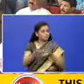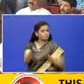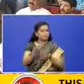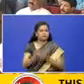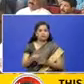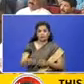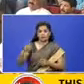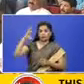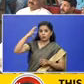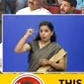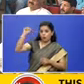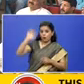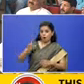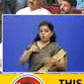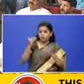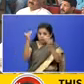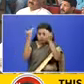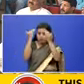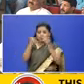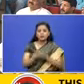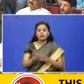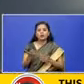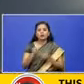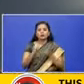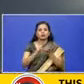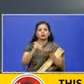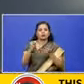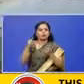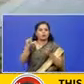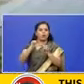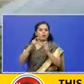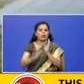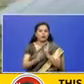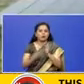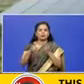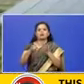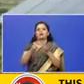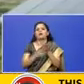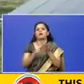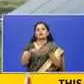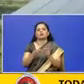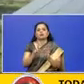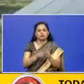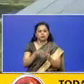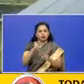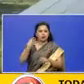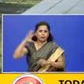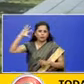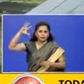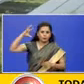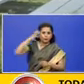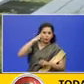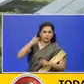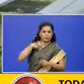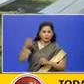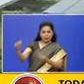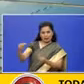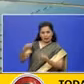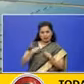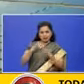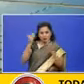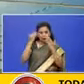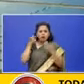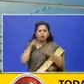देव का ये वरदान है सौर ऊर्जा, सोलर एनर्जी। आज एक ऐसा विषय है